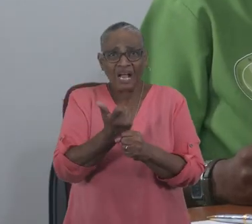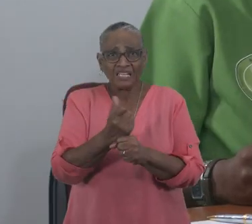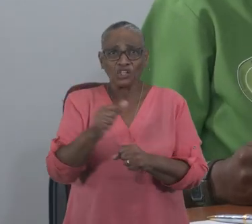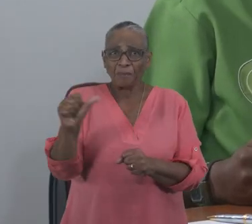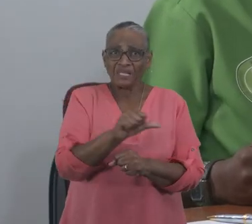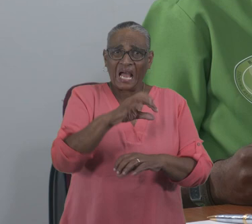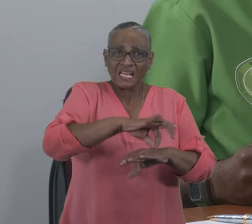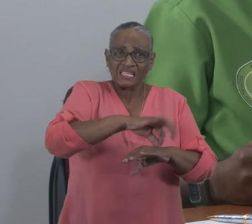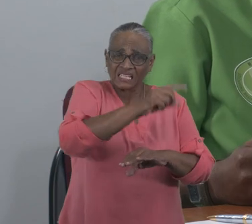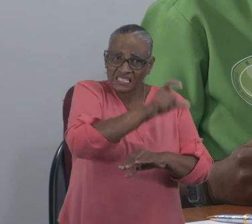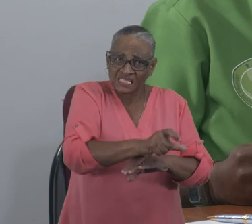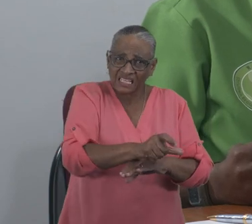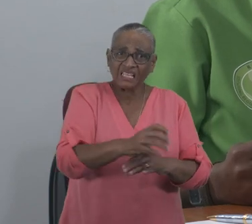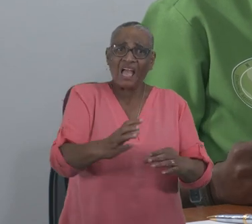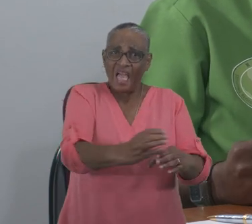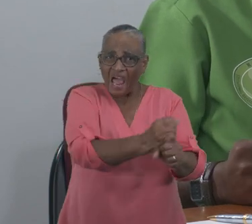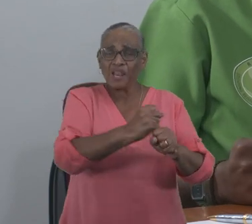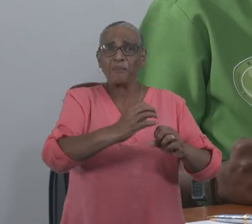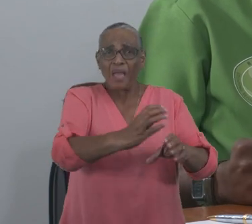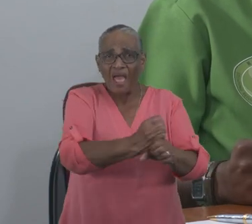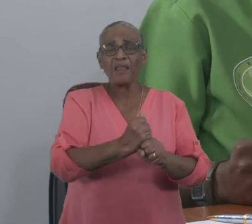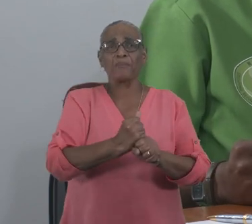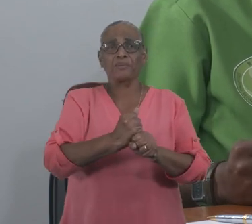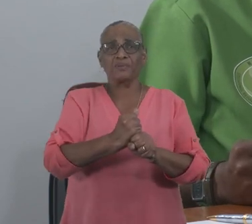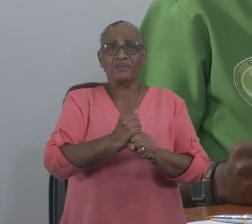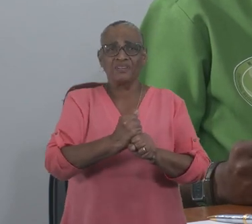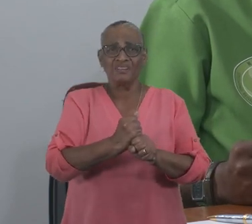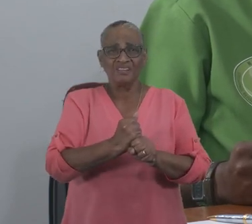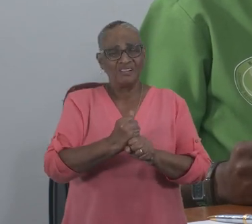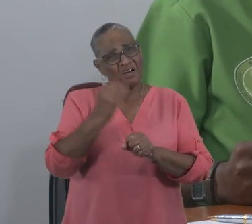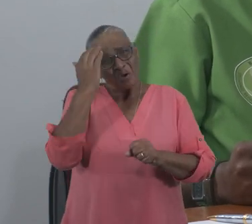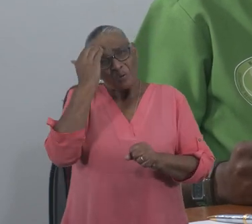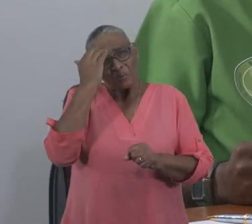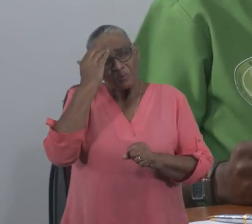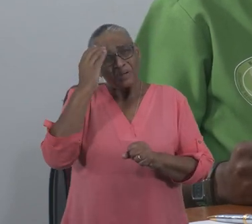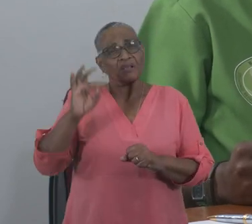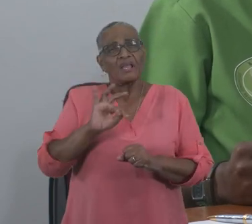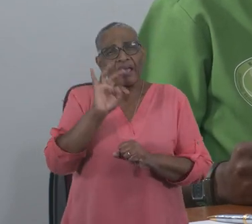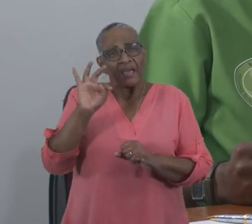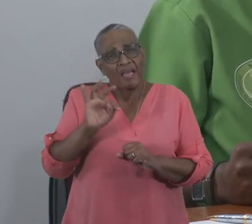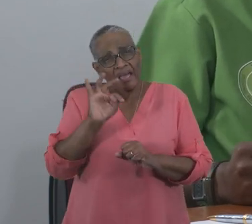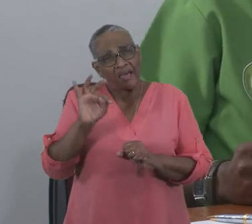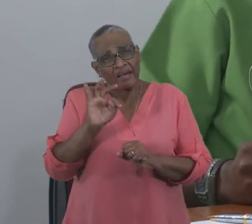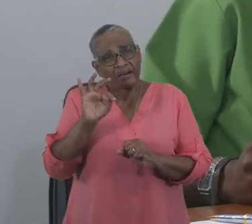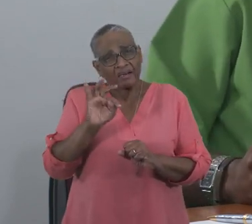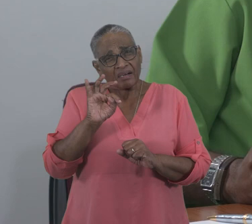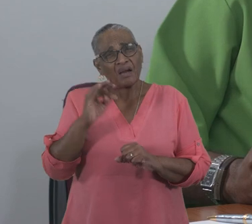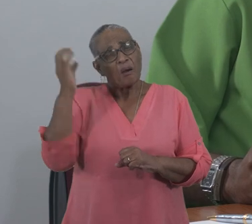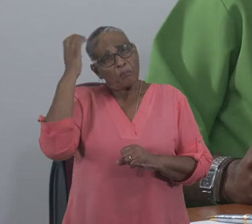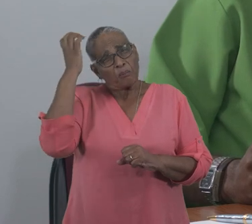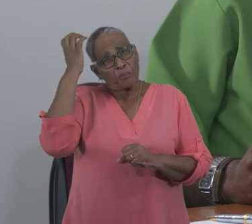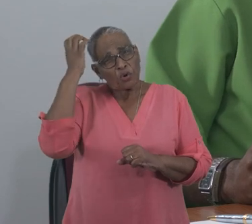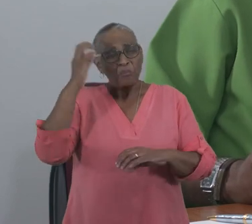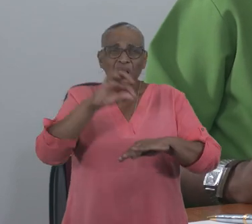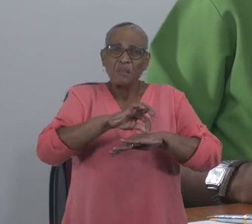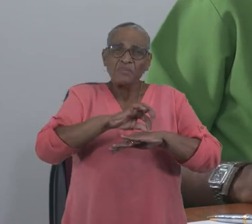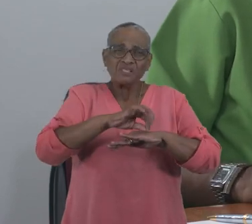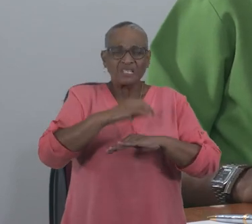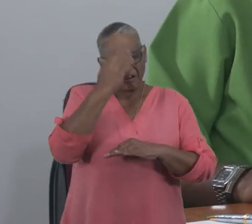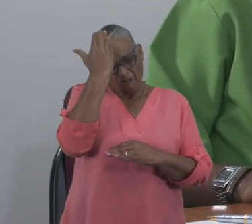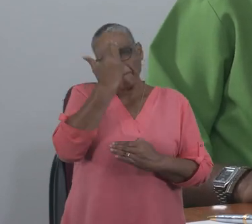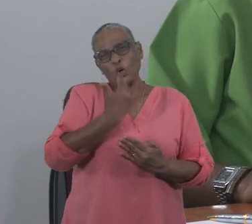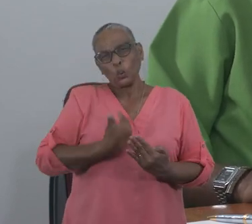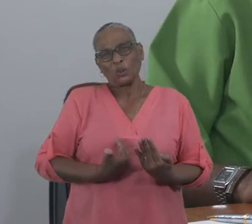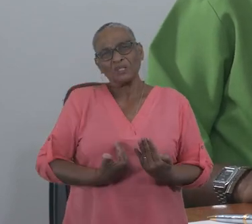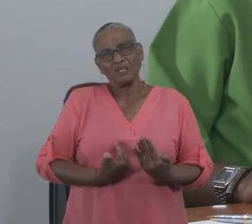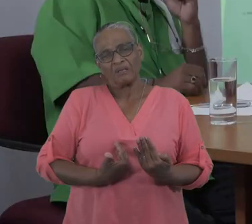die gemeenschap wordt getrokken. Okay. En weet u wat ook heel erg vaak het probleem is met